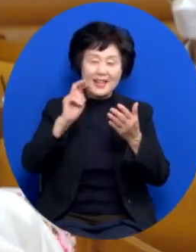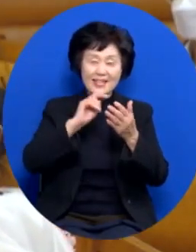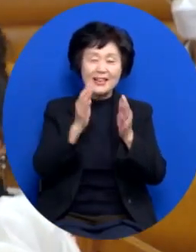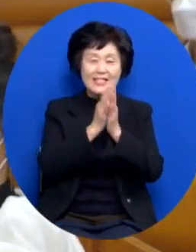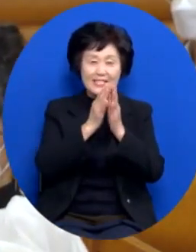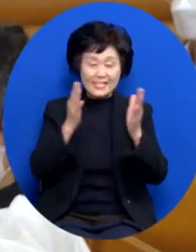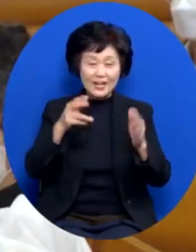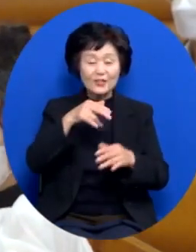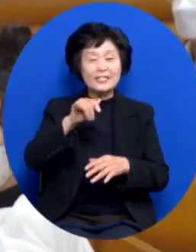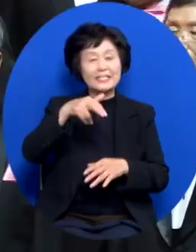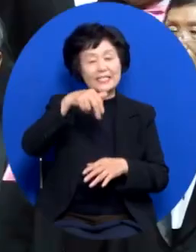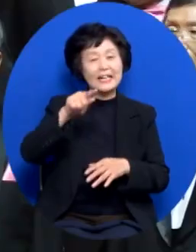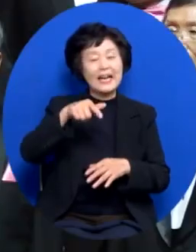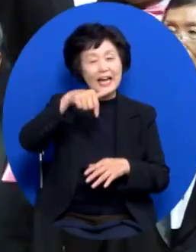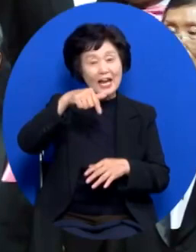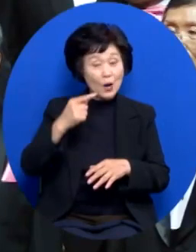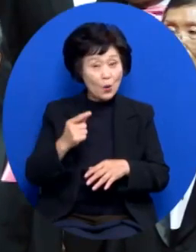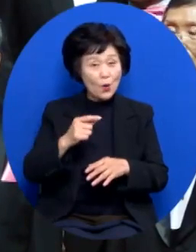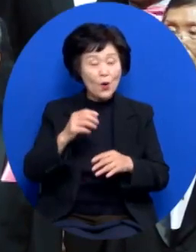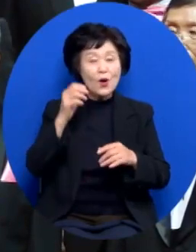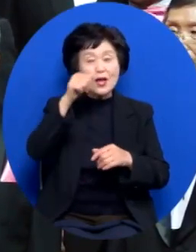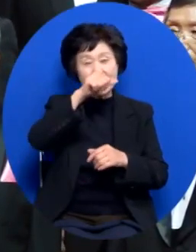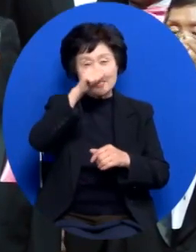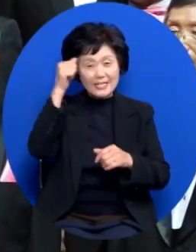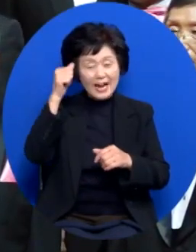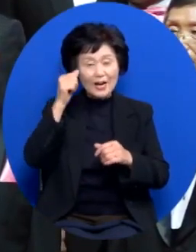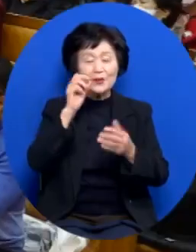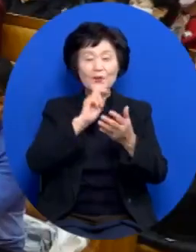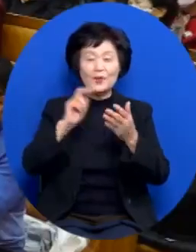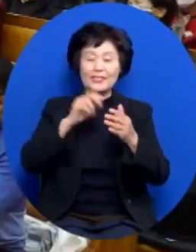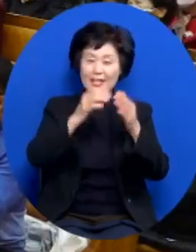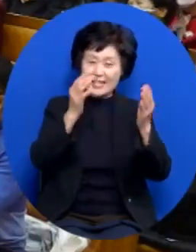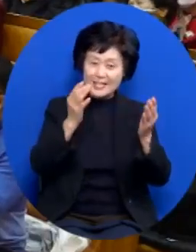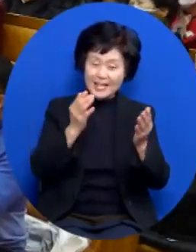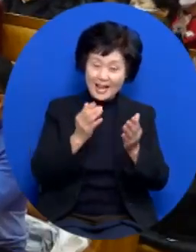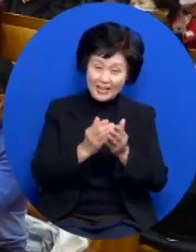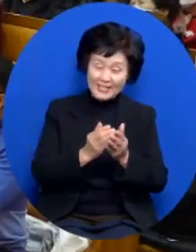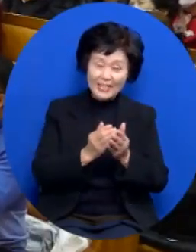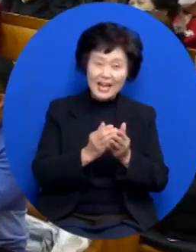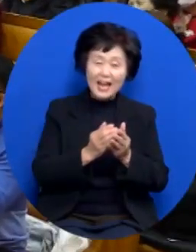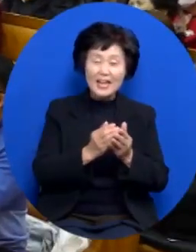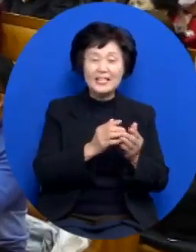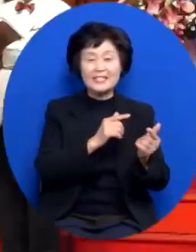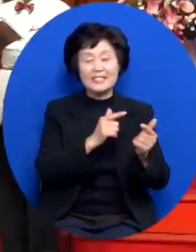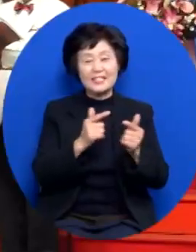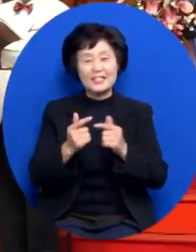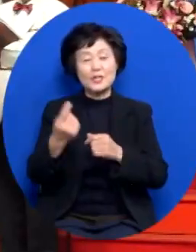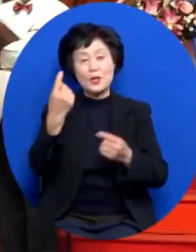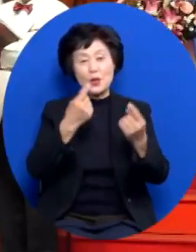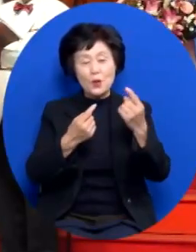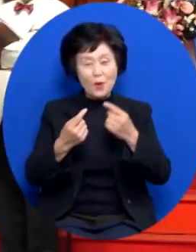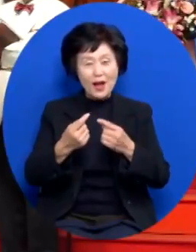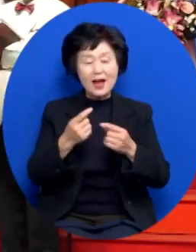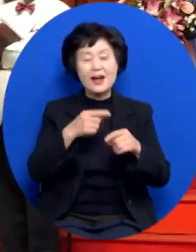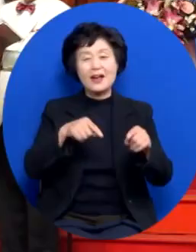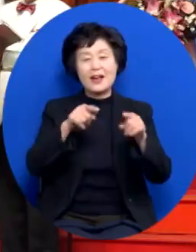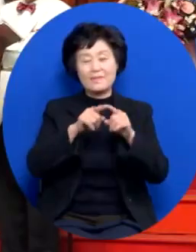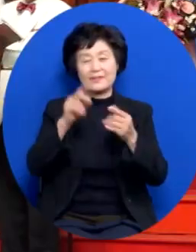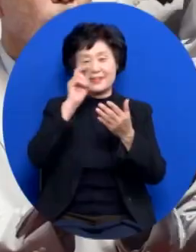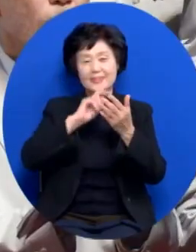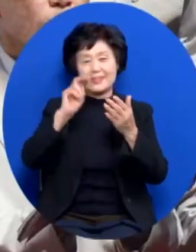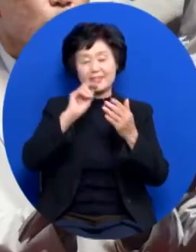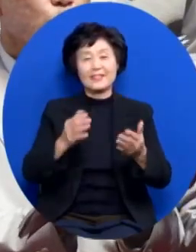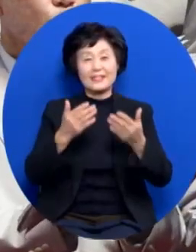시카고 장로성가단, 육회 공군 본부교회, MCF 마하나임 합창단 등이 특별 출연해 무대를 꾸몄습니다.